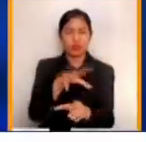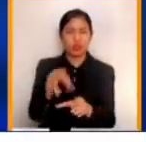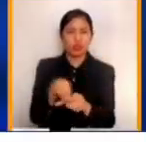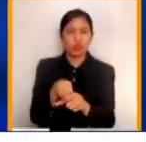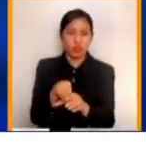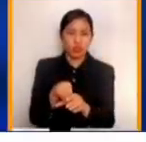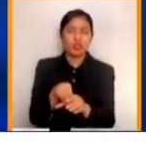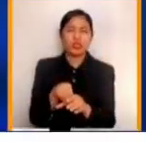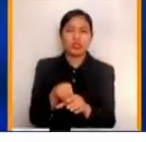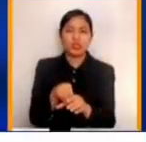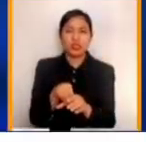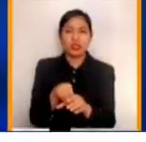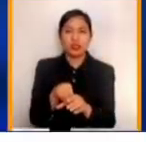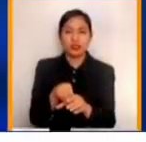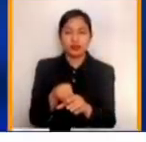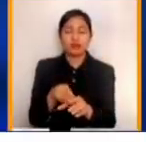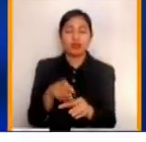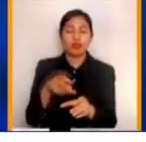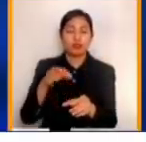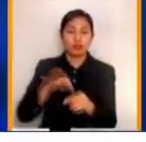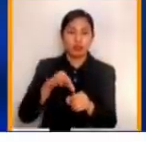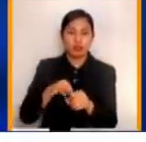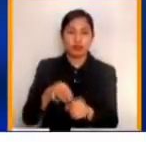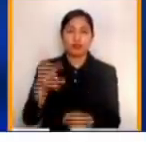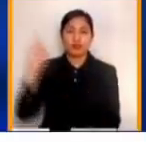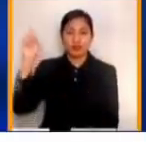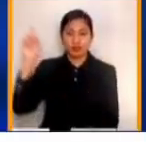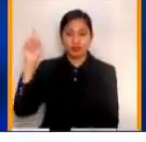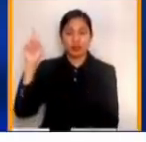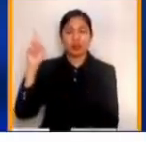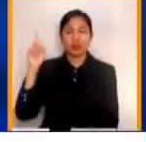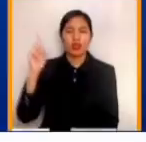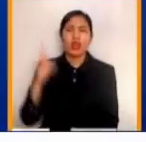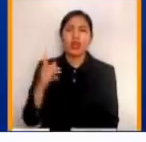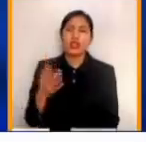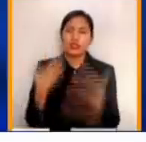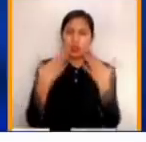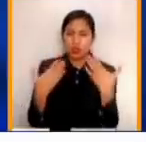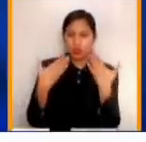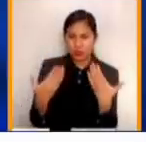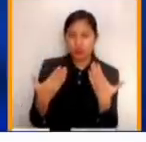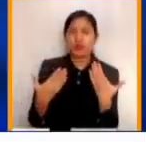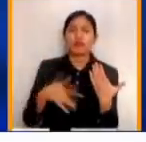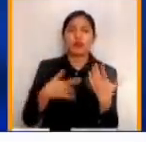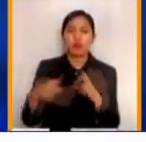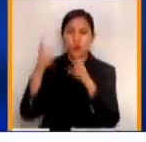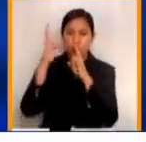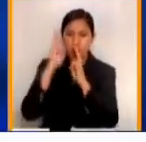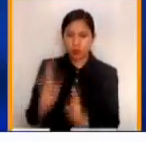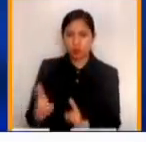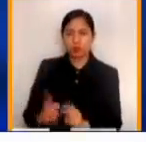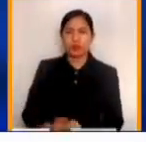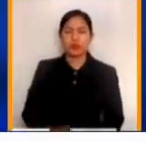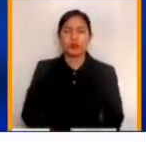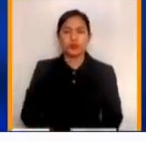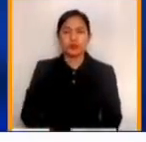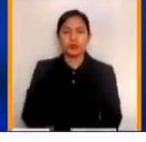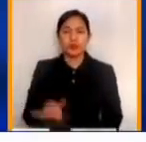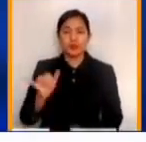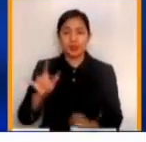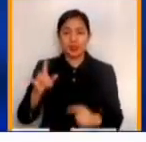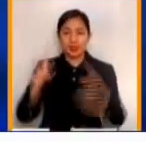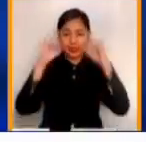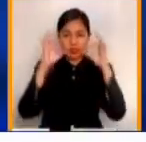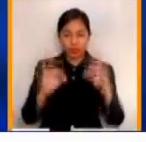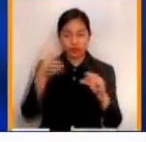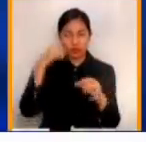si Robredo sa nominasyon ng Isang Bayan. Malaking karangalan daw ito para sa kanya. Sabi niya, ang desisyon sa pagtakbo hindi raw